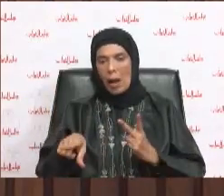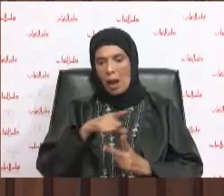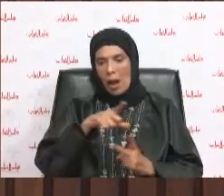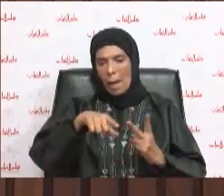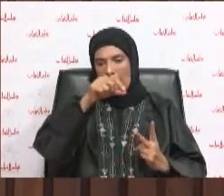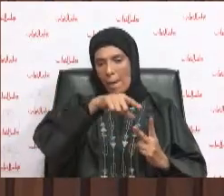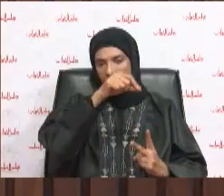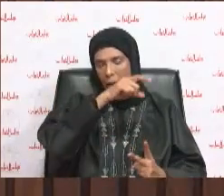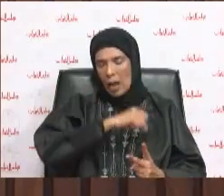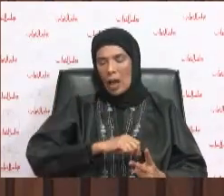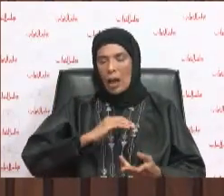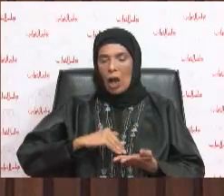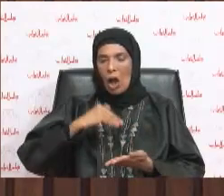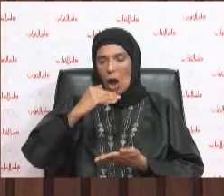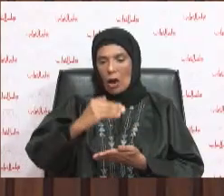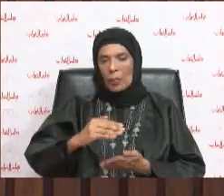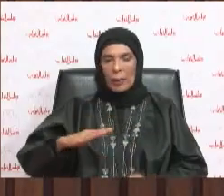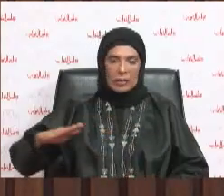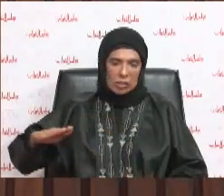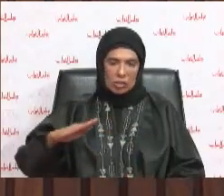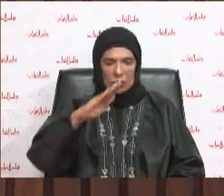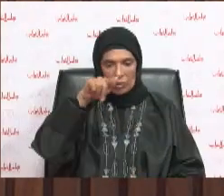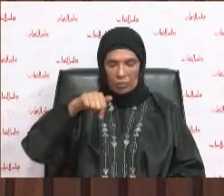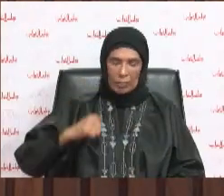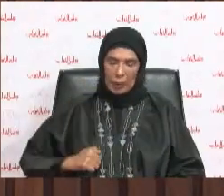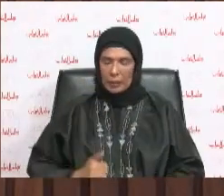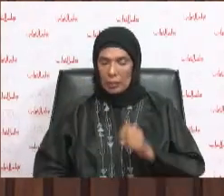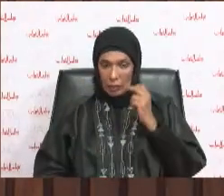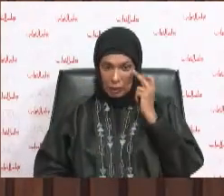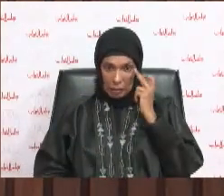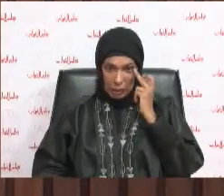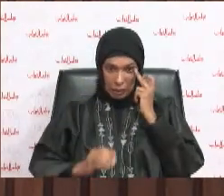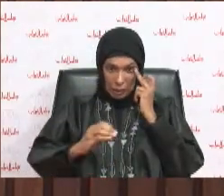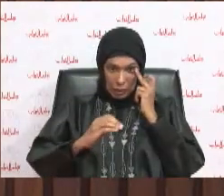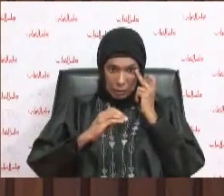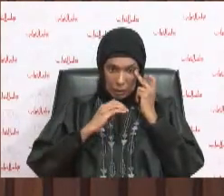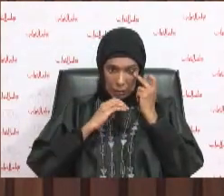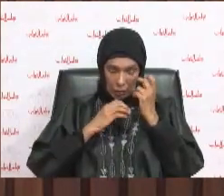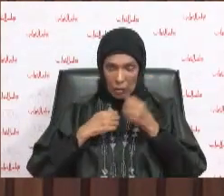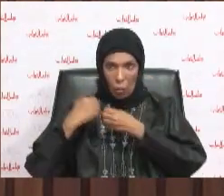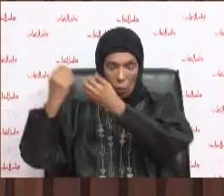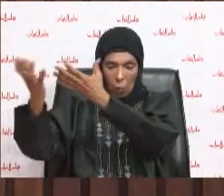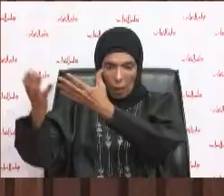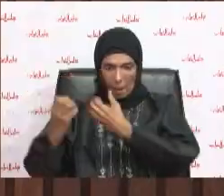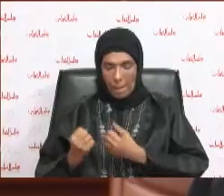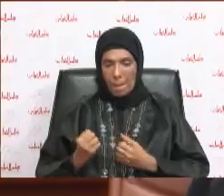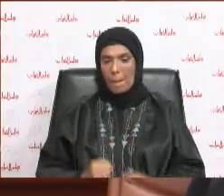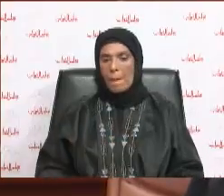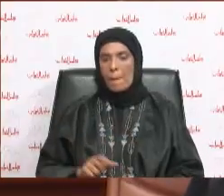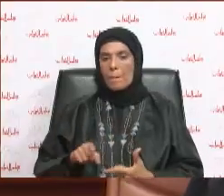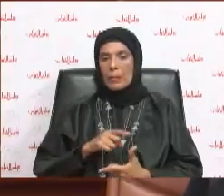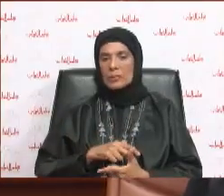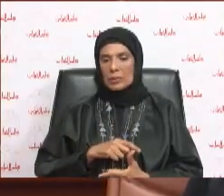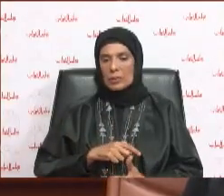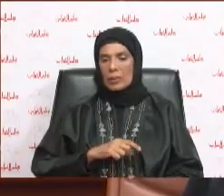قطاع السفر في في في مملكه البحرين. جوابا على الصادرات والواردات بيننا وبين جمهوريه